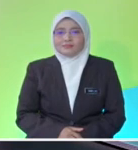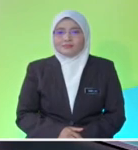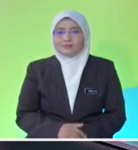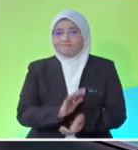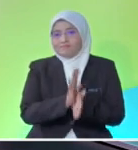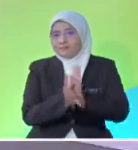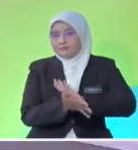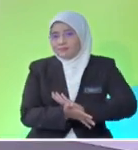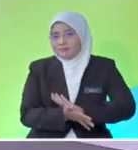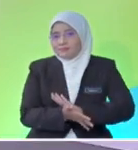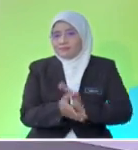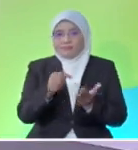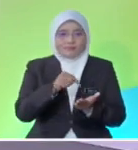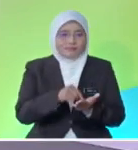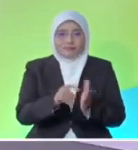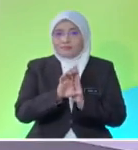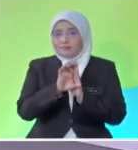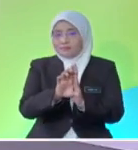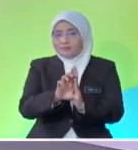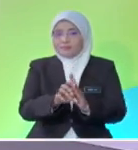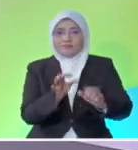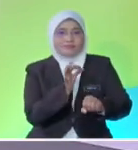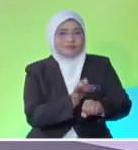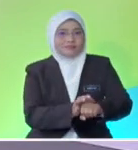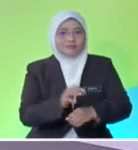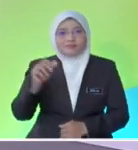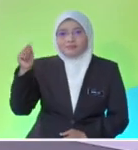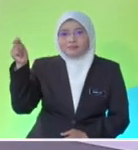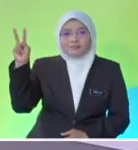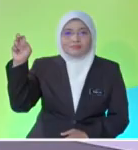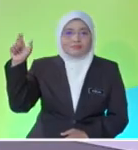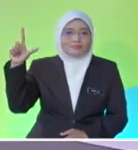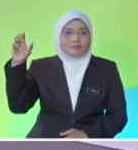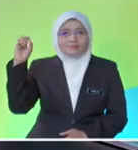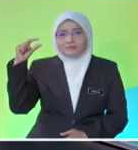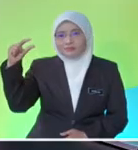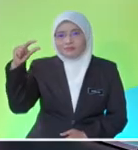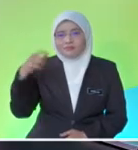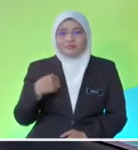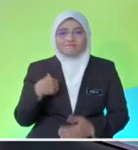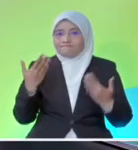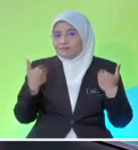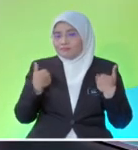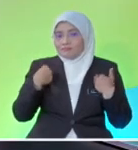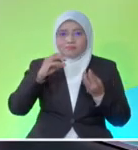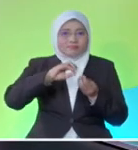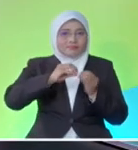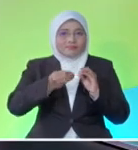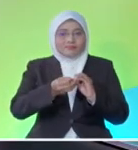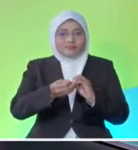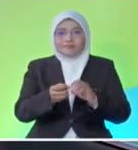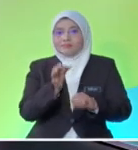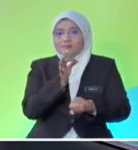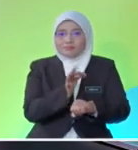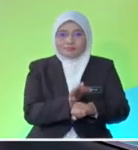Jadi ini adalah merupakan jam analog ni. Jam analog ini dia mempunyai muka jam. Inilah muka jam dia.